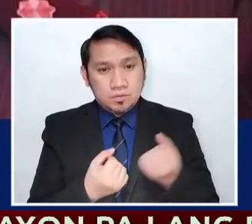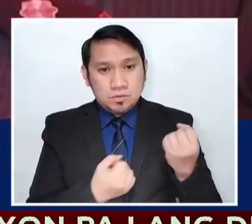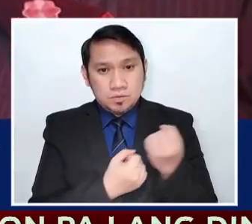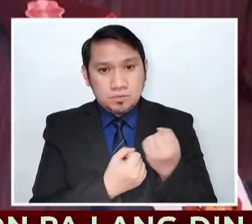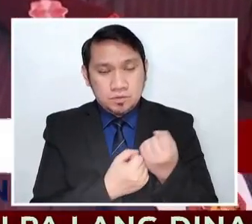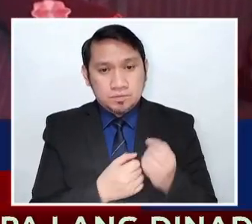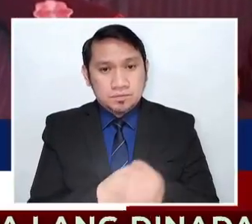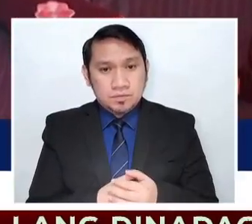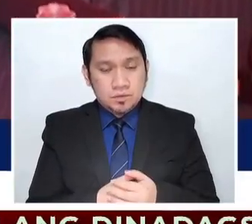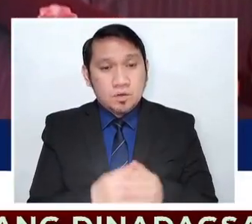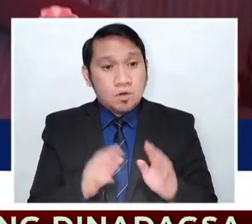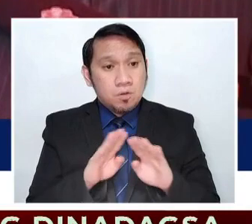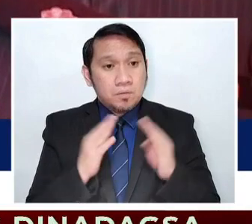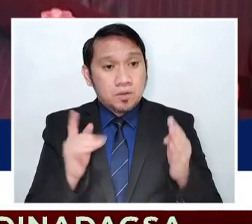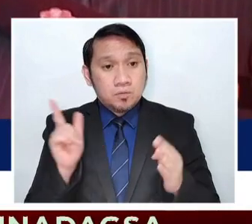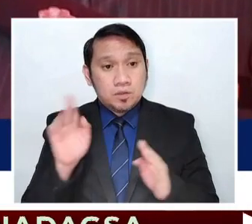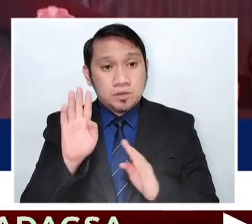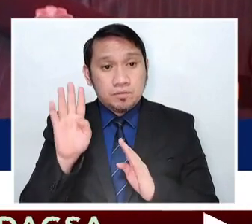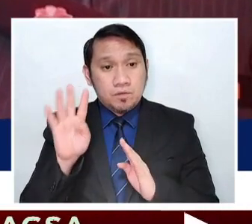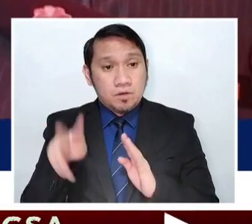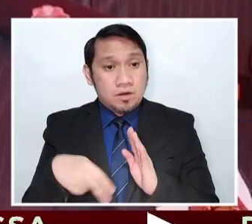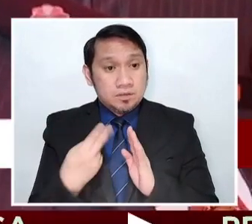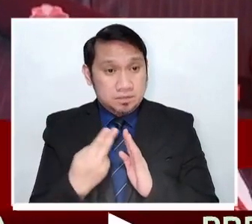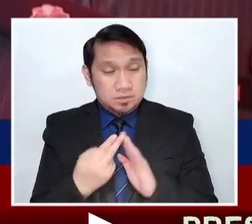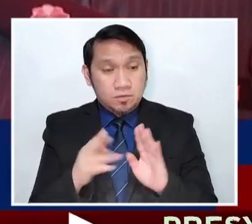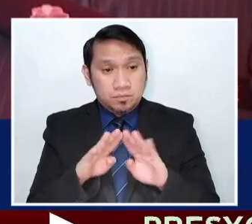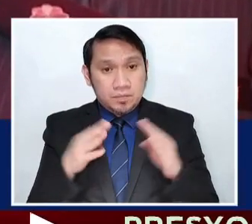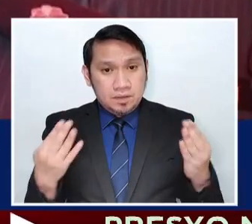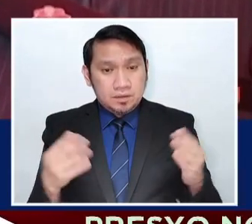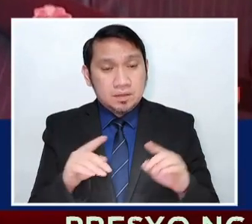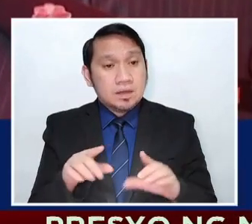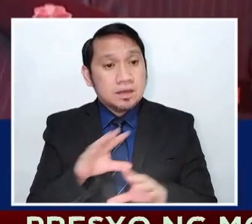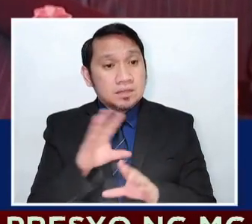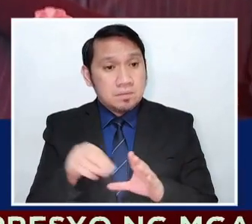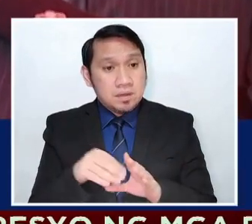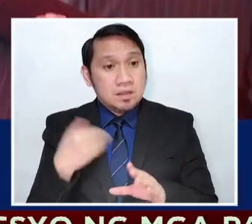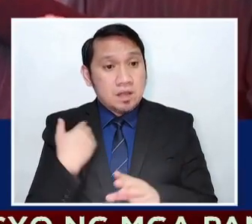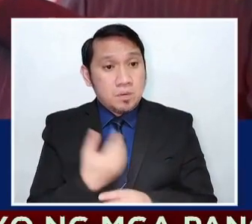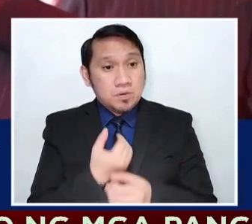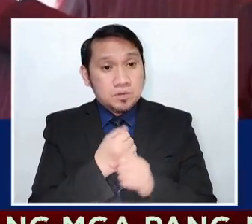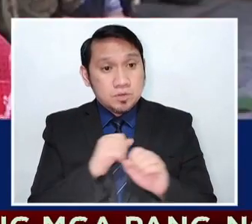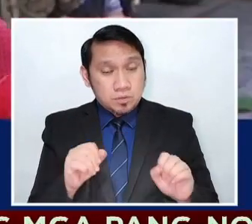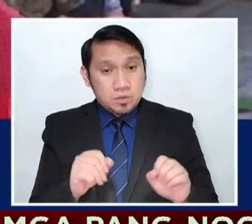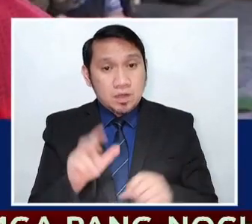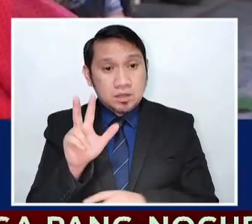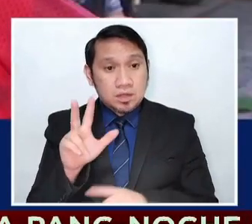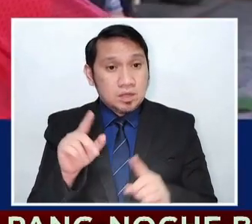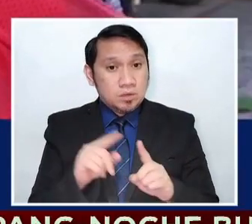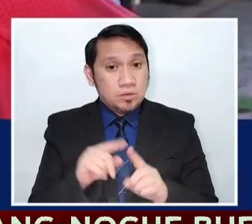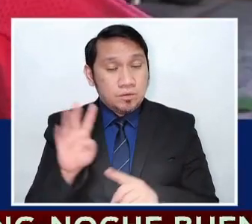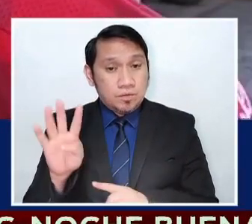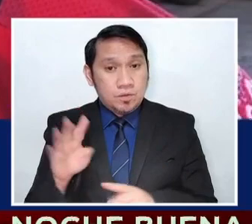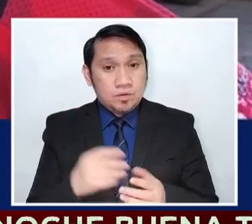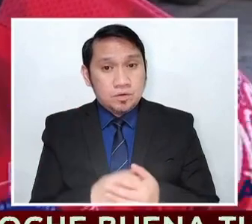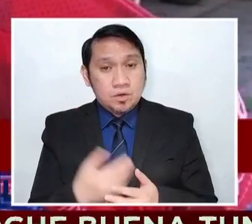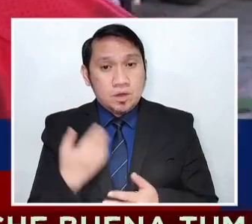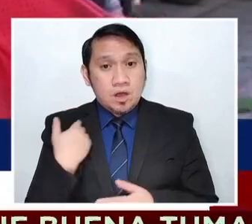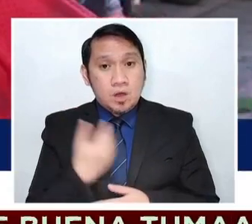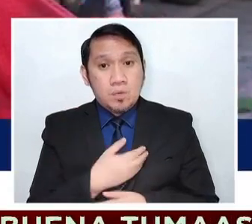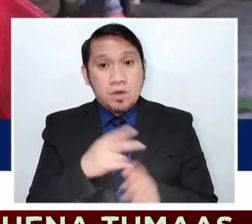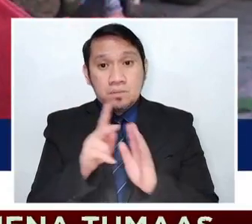hours hanggang bukas po. Pero sa security naman po, part ng security sa amin, hanggang 3 and 4. Ang ginawa namin policy